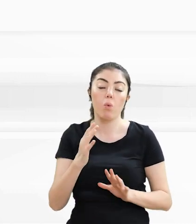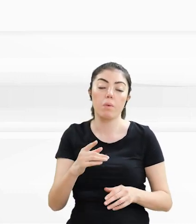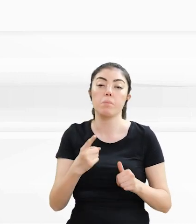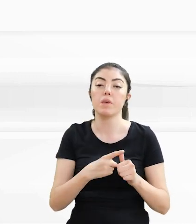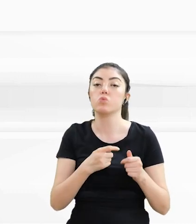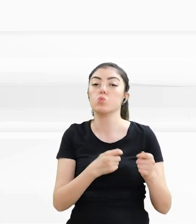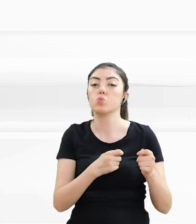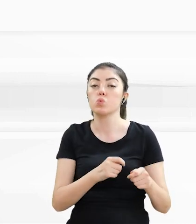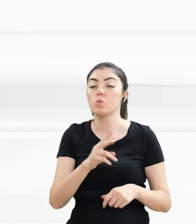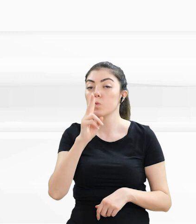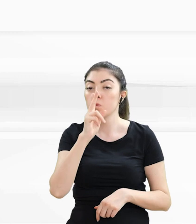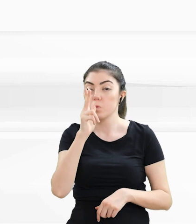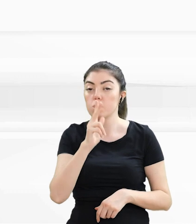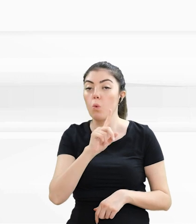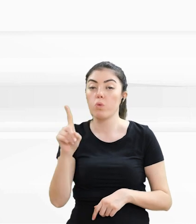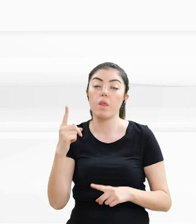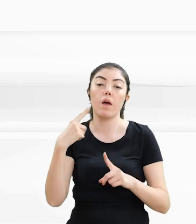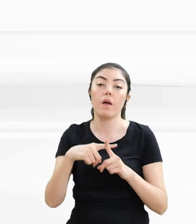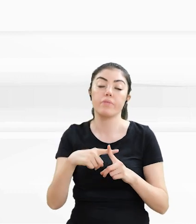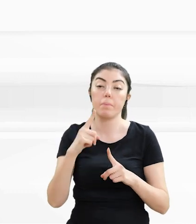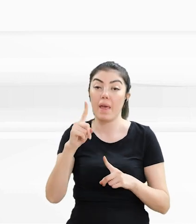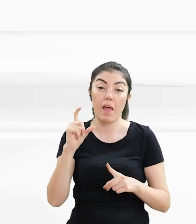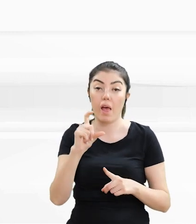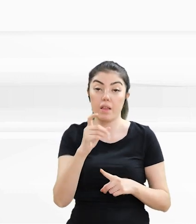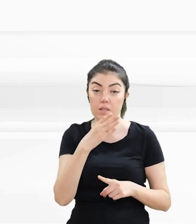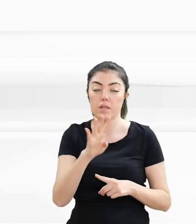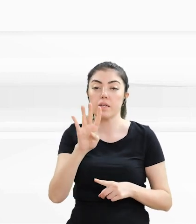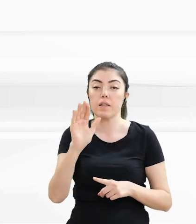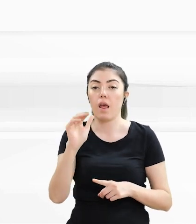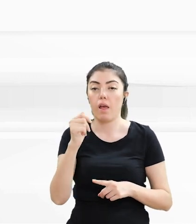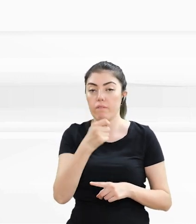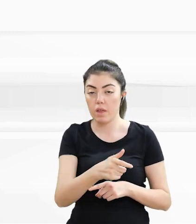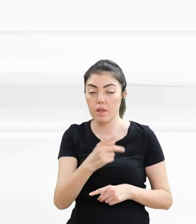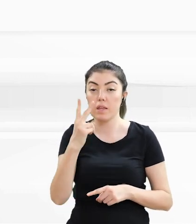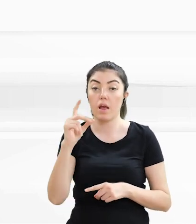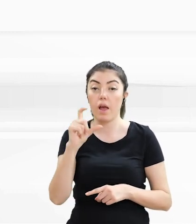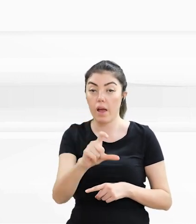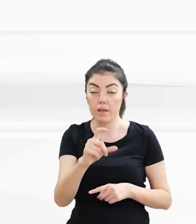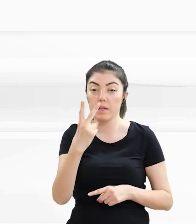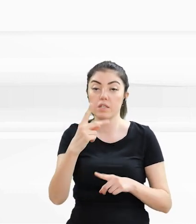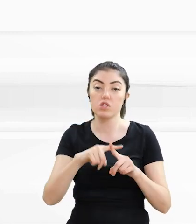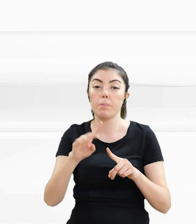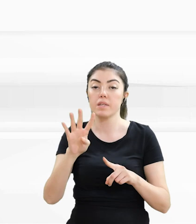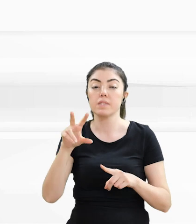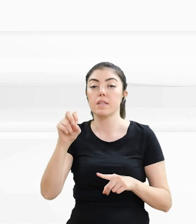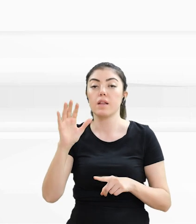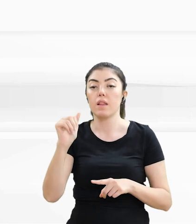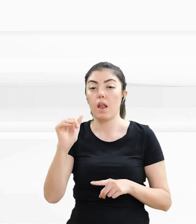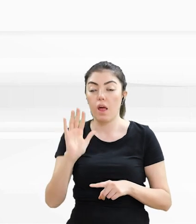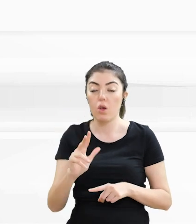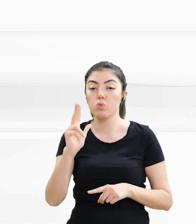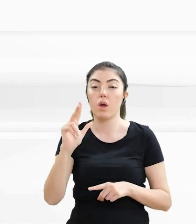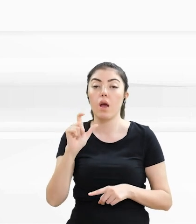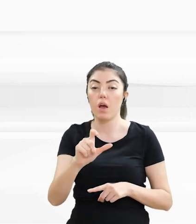o zaman birinci kursa 310 artıp bir 240 lira verecek de iki ay gitseydi iki çarpı 44